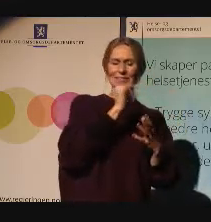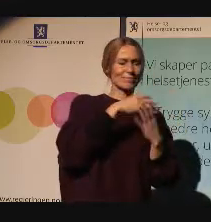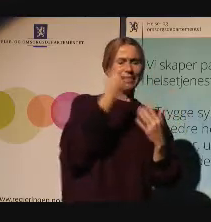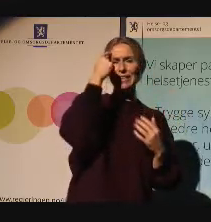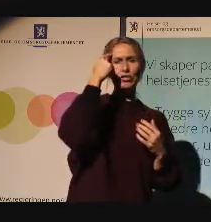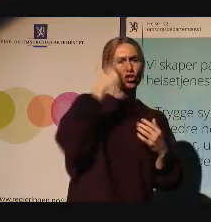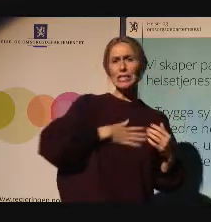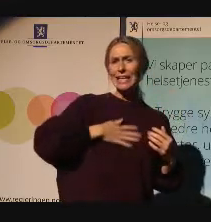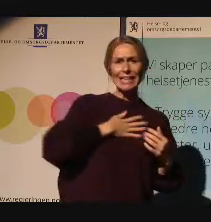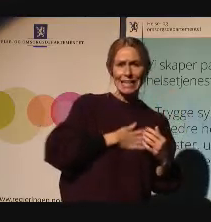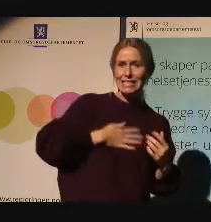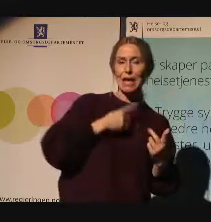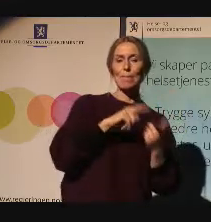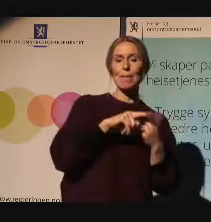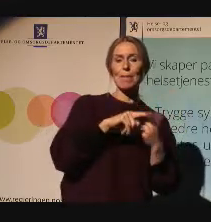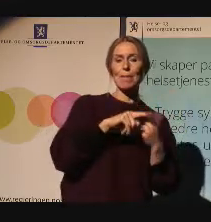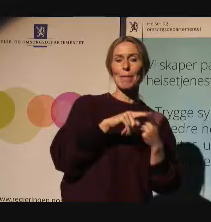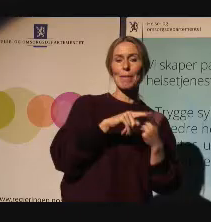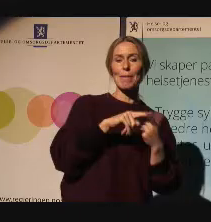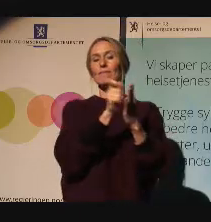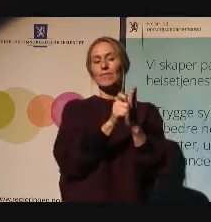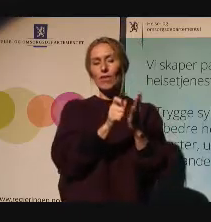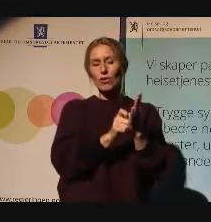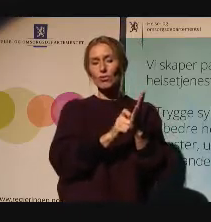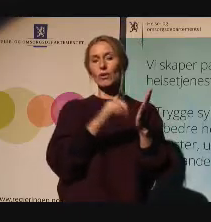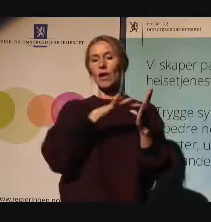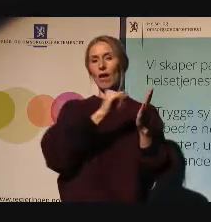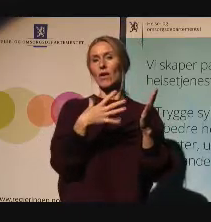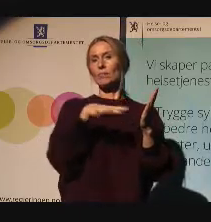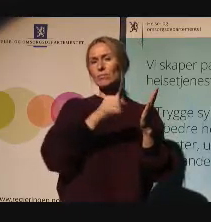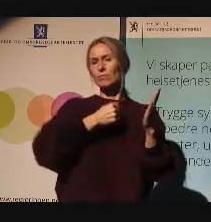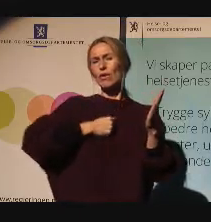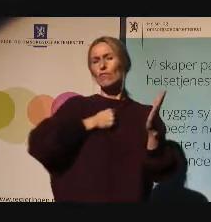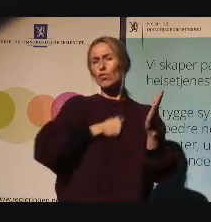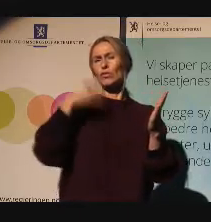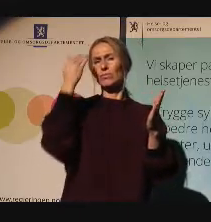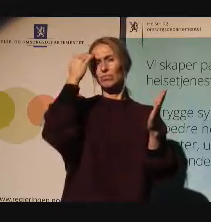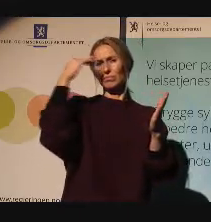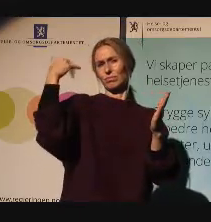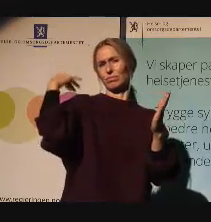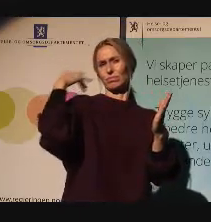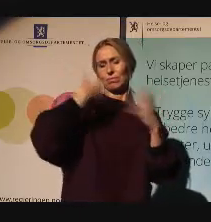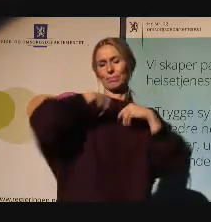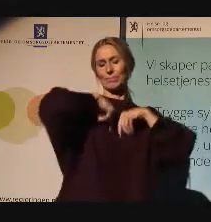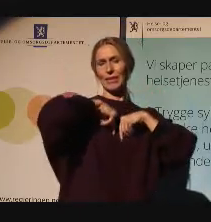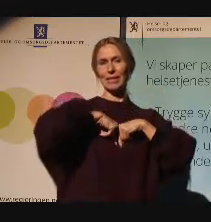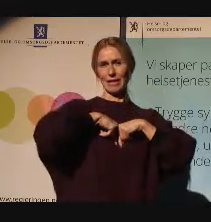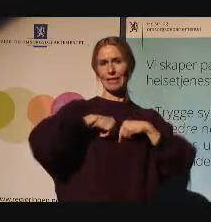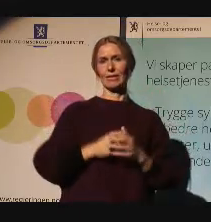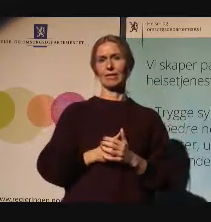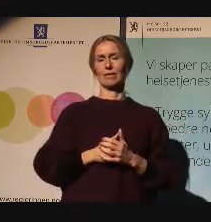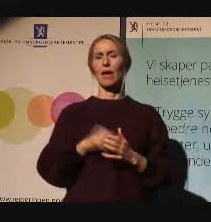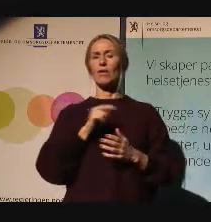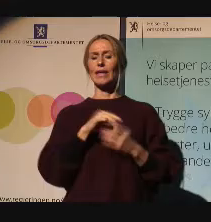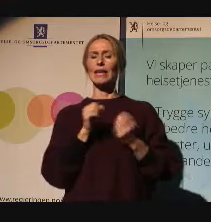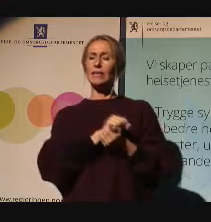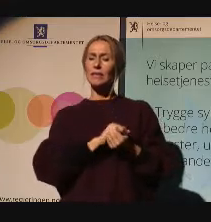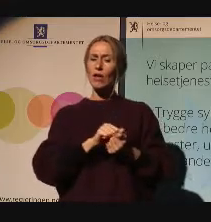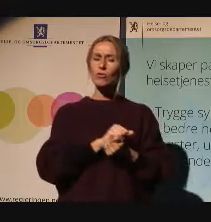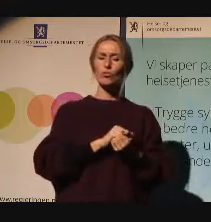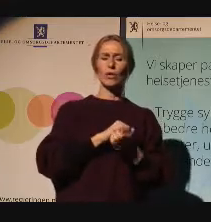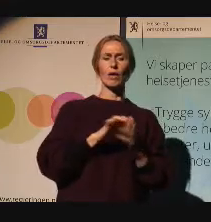lidelse, men at det har mange tegn på at de bærer mye vondt inni seg. At det en helt naturlig